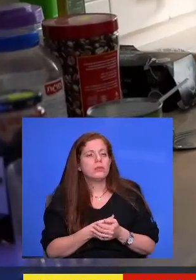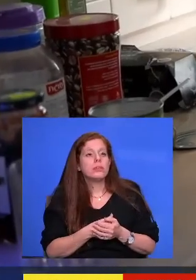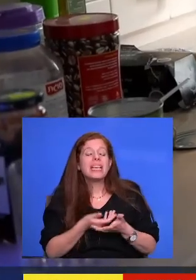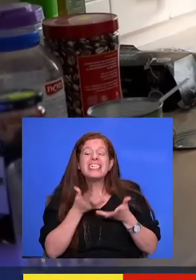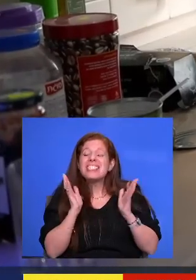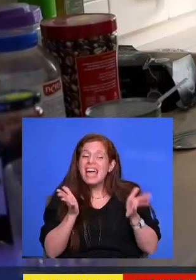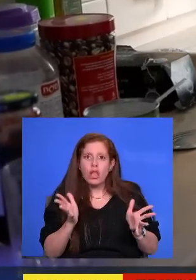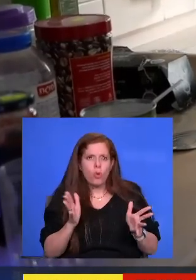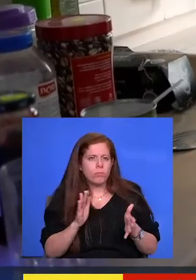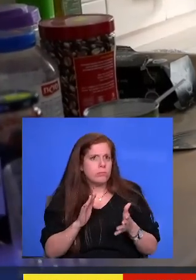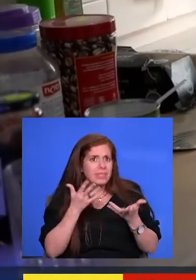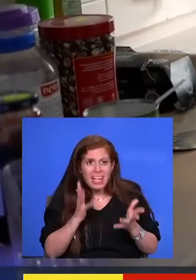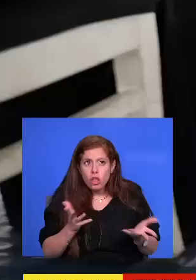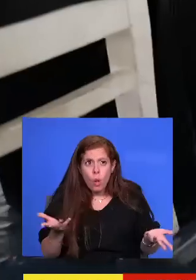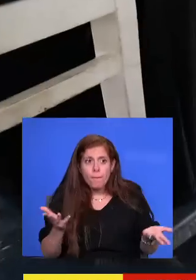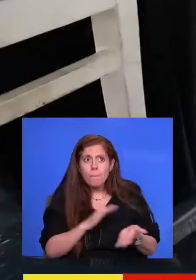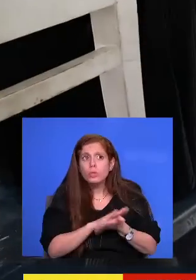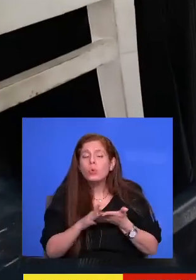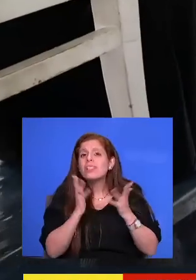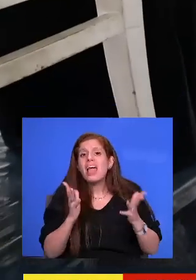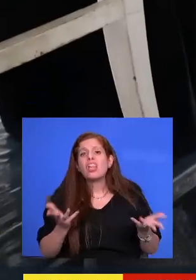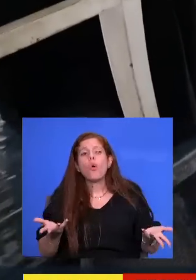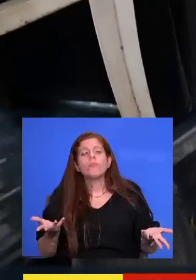זה גיהנום. פשוט גיהנום.